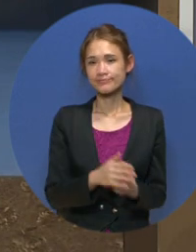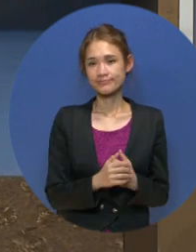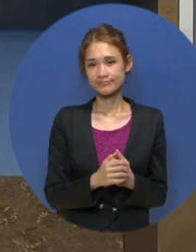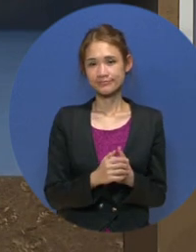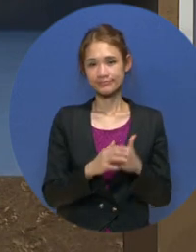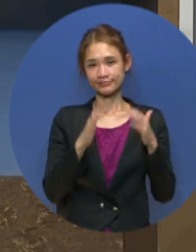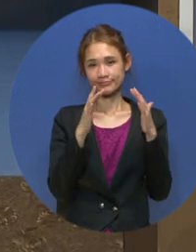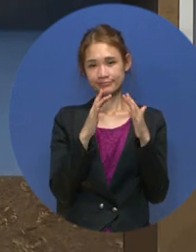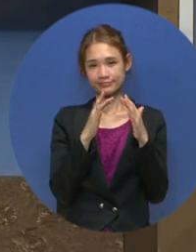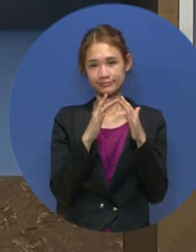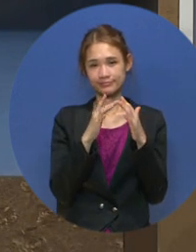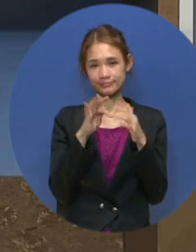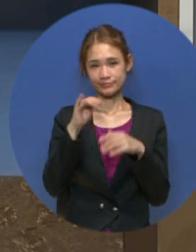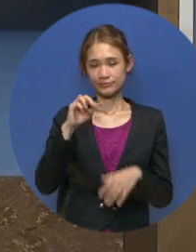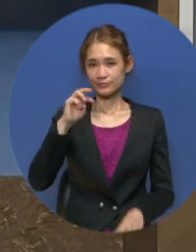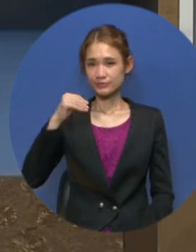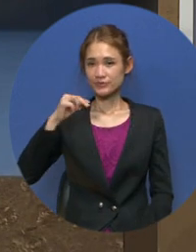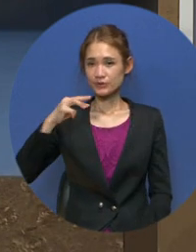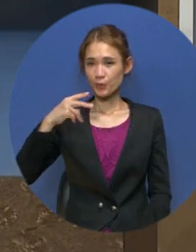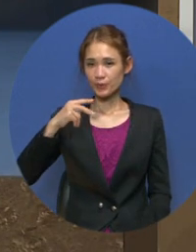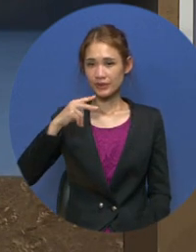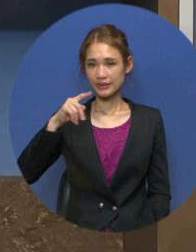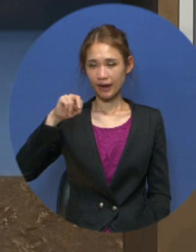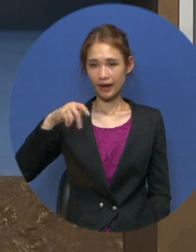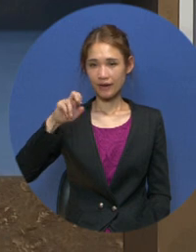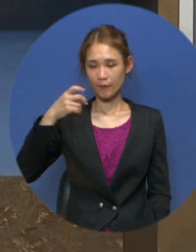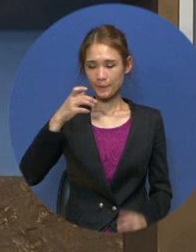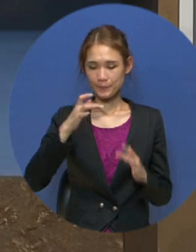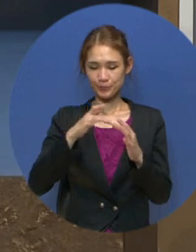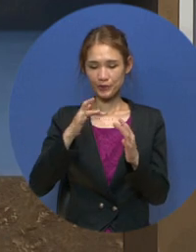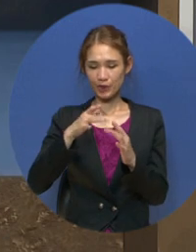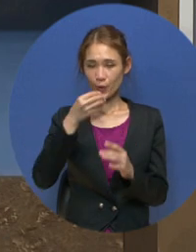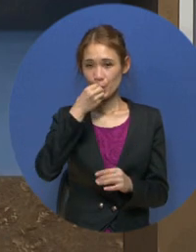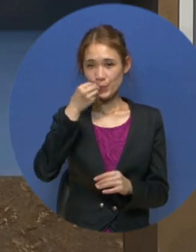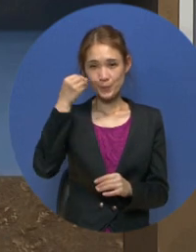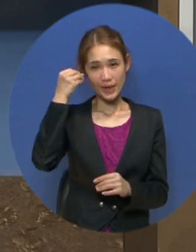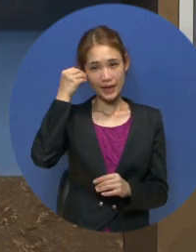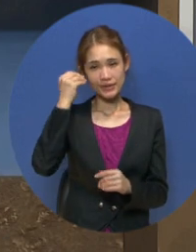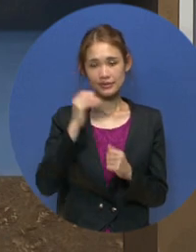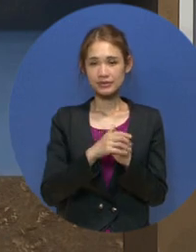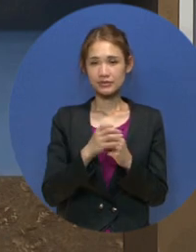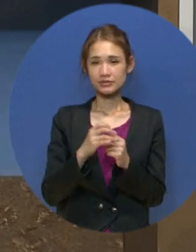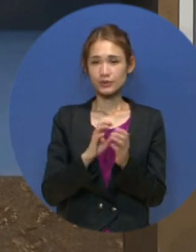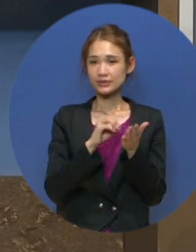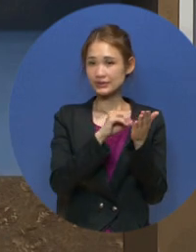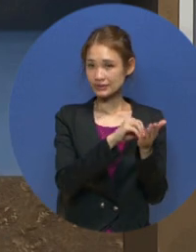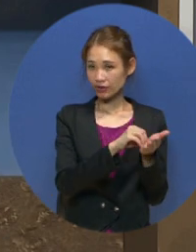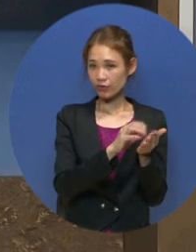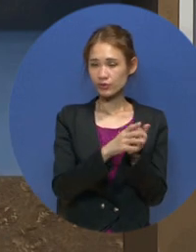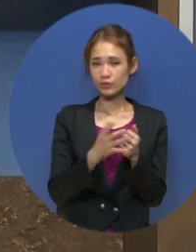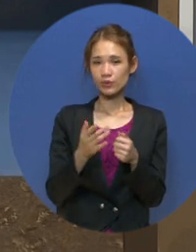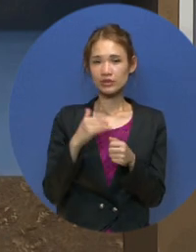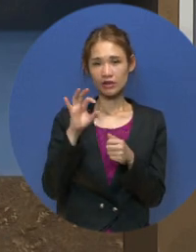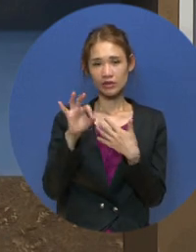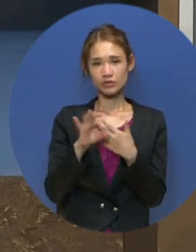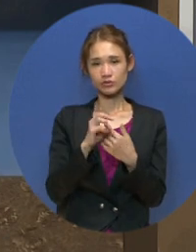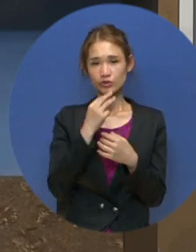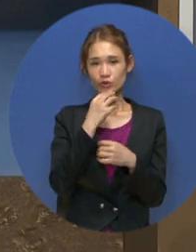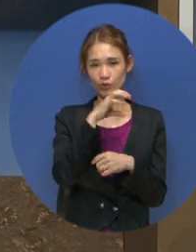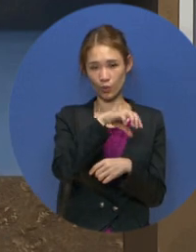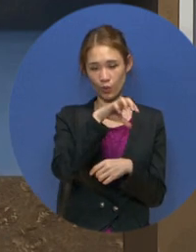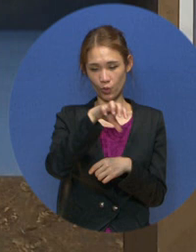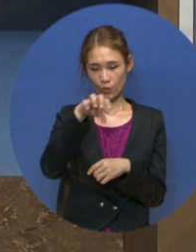네. 아니면은 숲스토리.com에 방문해서 네. 신청을 하거나 네, 맞습니다. 그리고 또 제가 알기로는 네. 서울 곳곳에